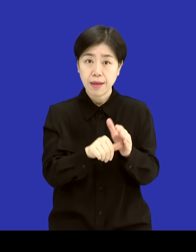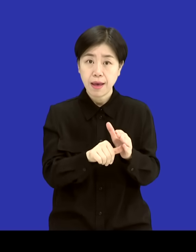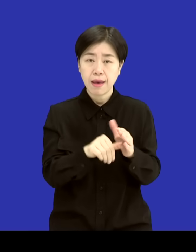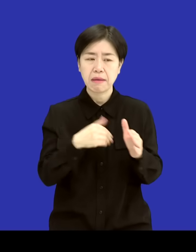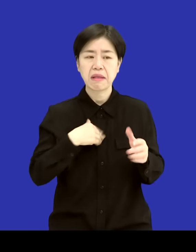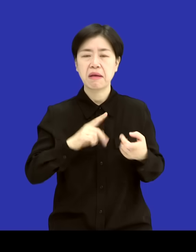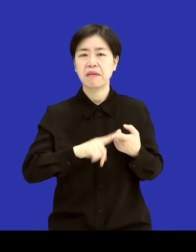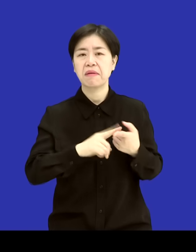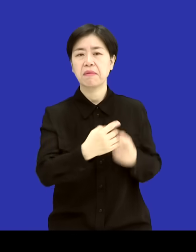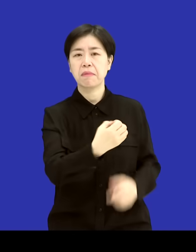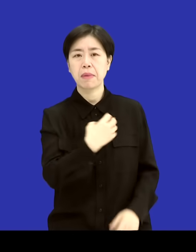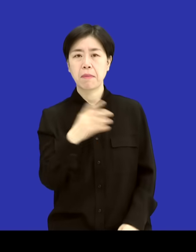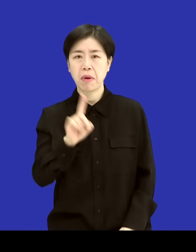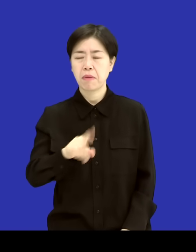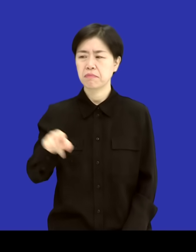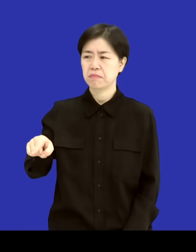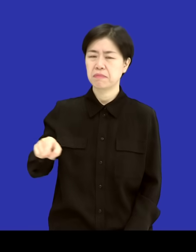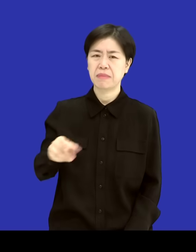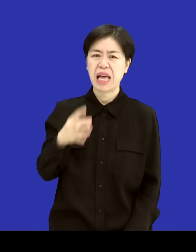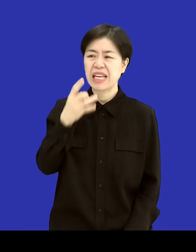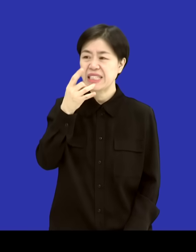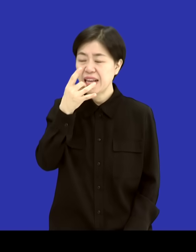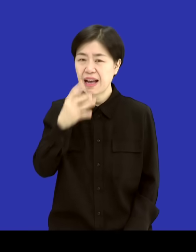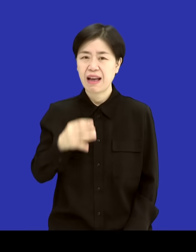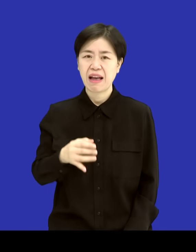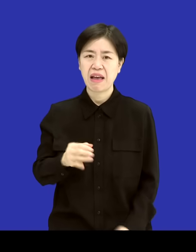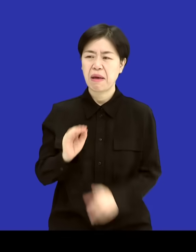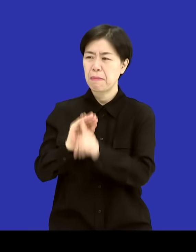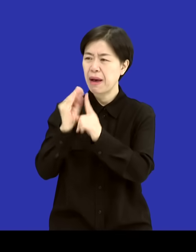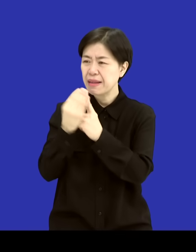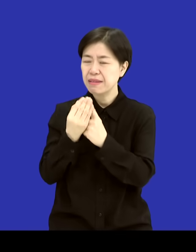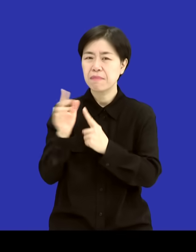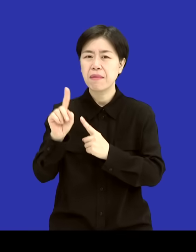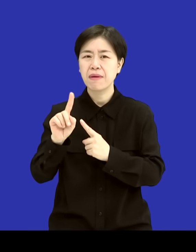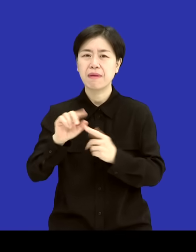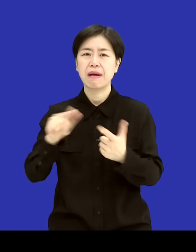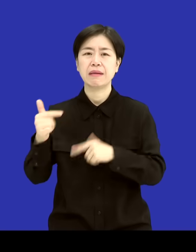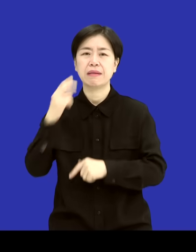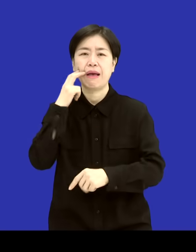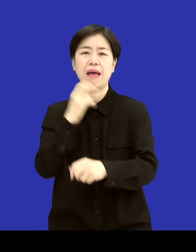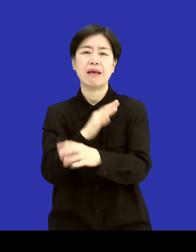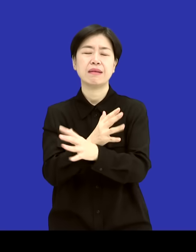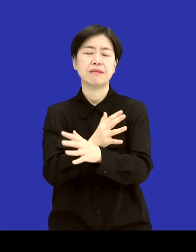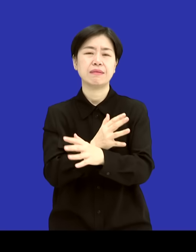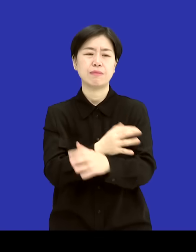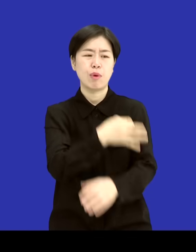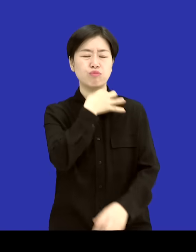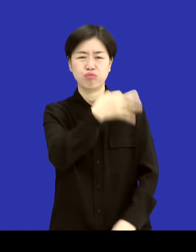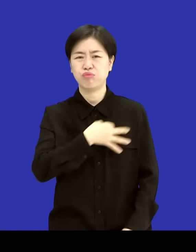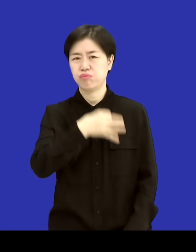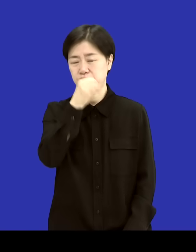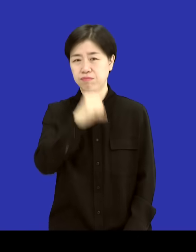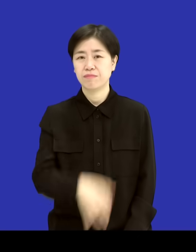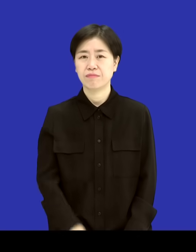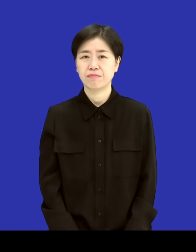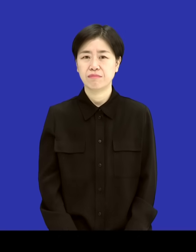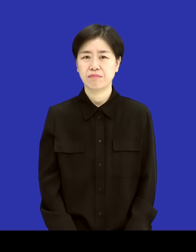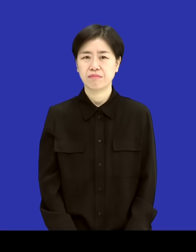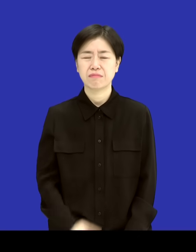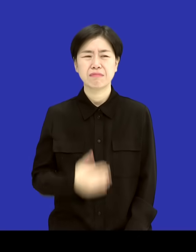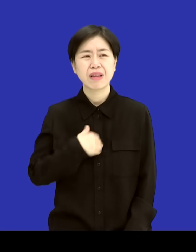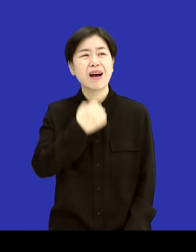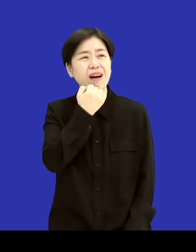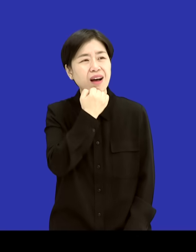라이스, 갈릭 이러면서 그냥 그런 별명을 그냥 막 붙이기도 하고 그때는 그냥 뭐 웃으면서 그냥 막 넘어갔는데